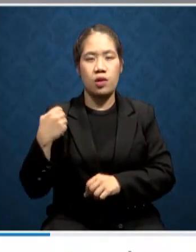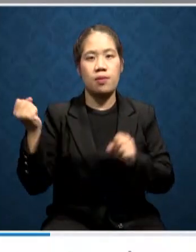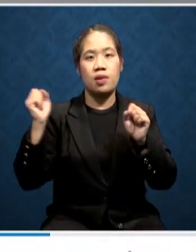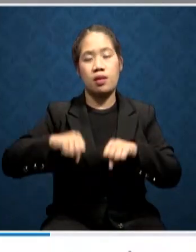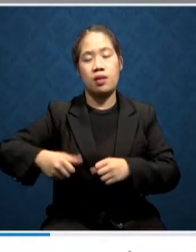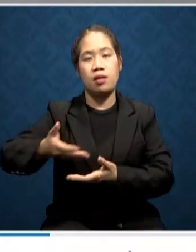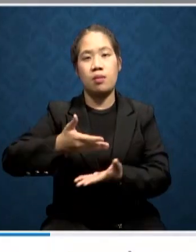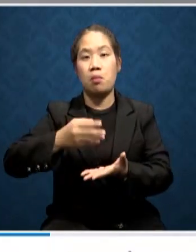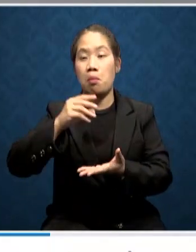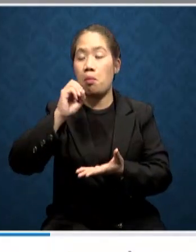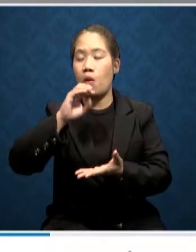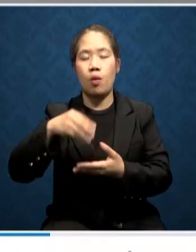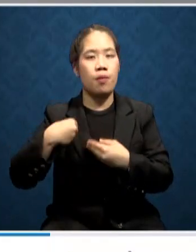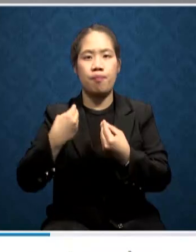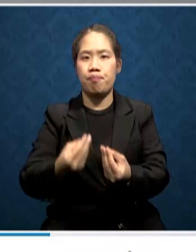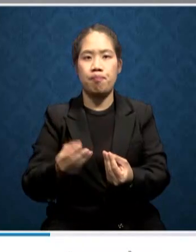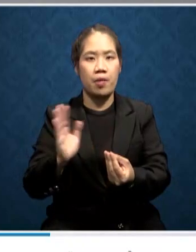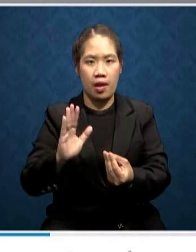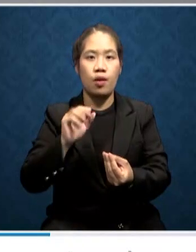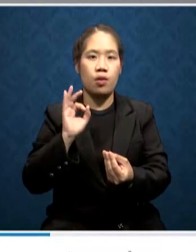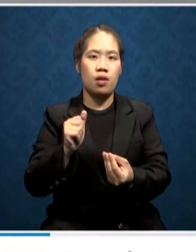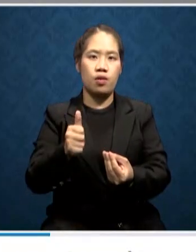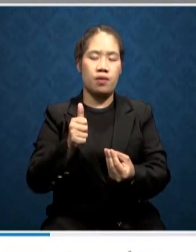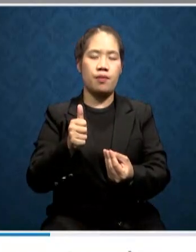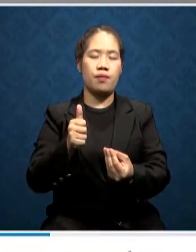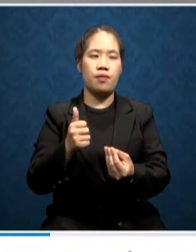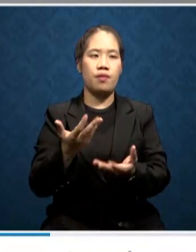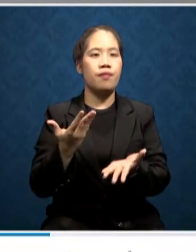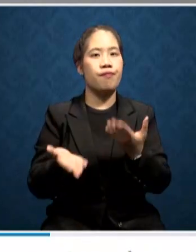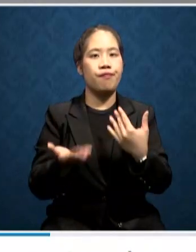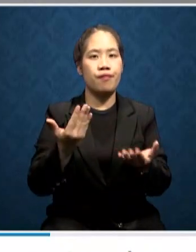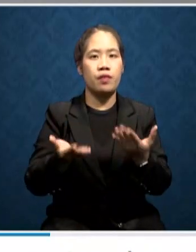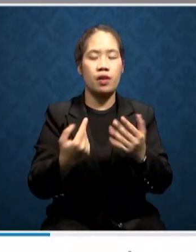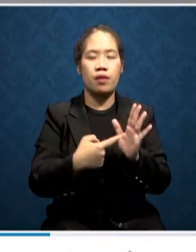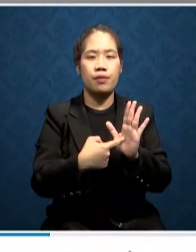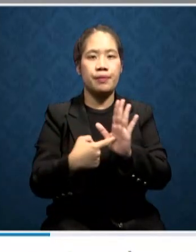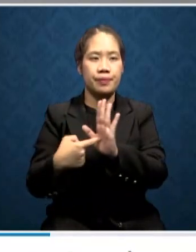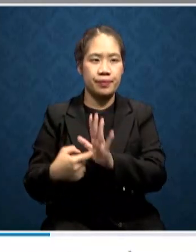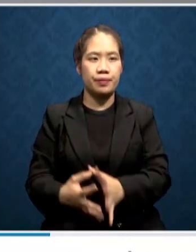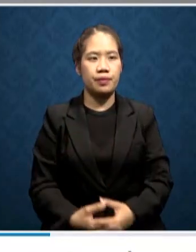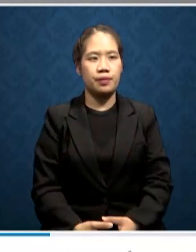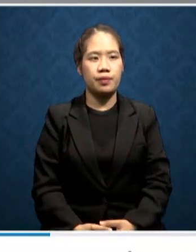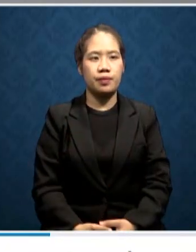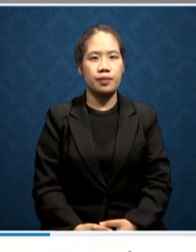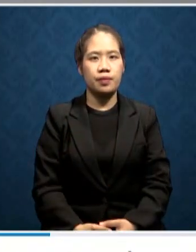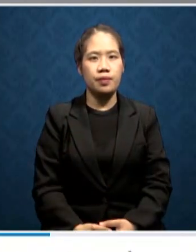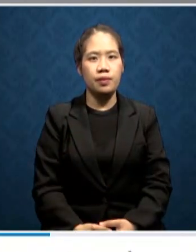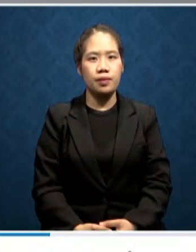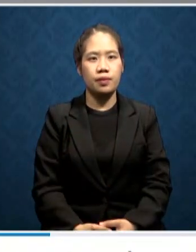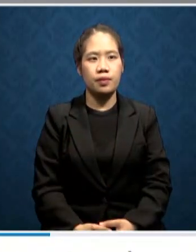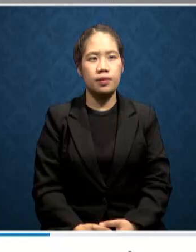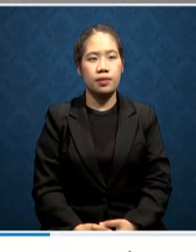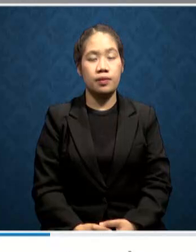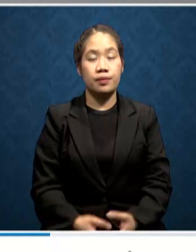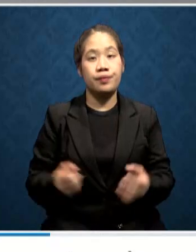มิให้เปิดเผยนะครับแล้วแต่กรณีเนี่ยมีมติมิ